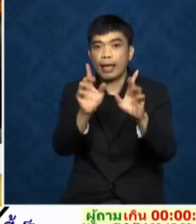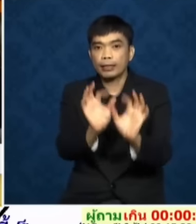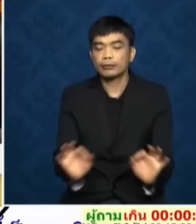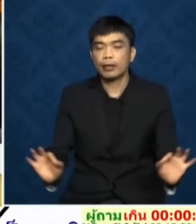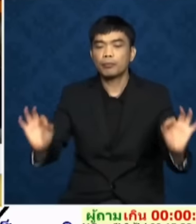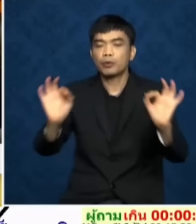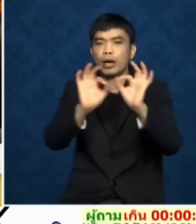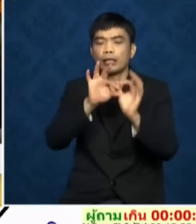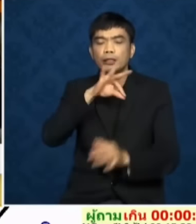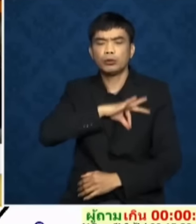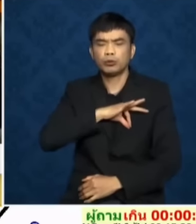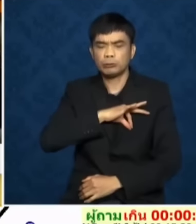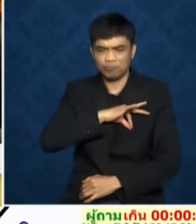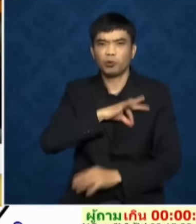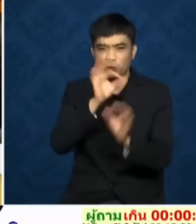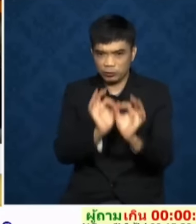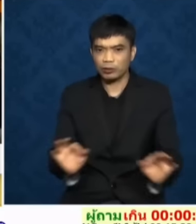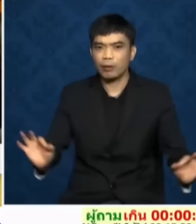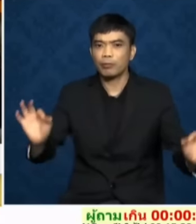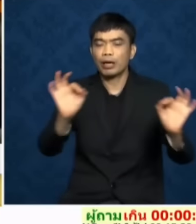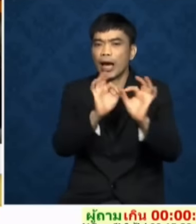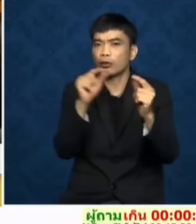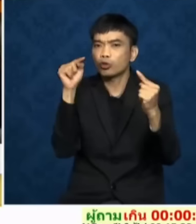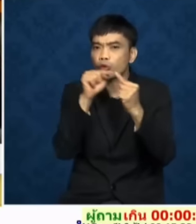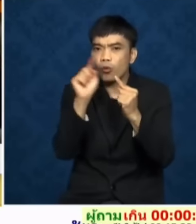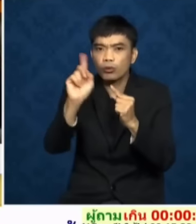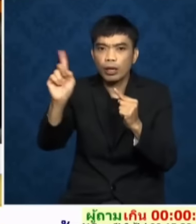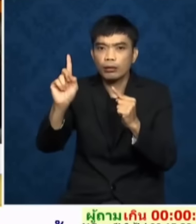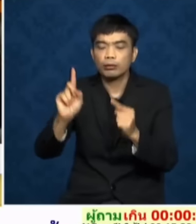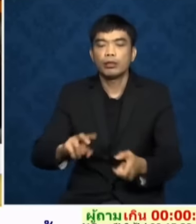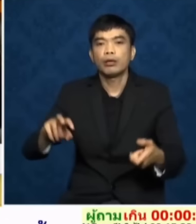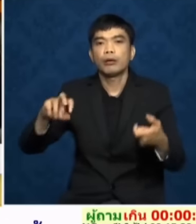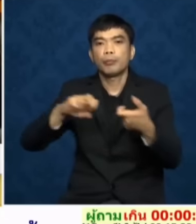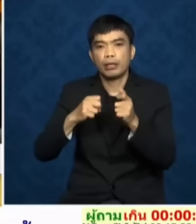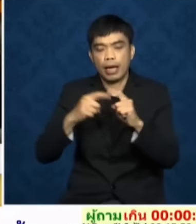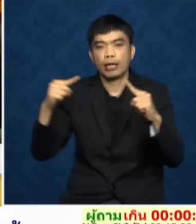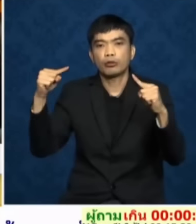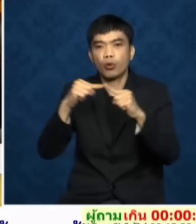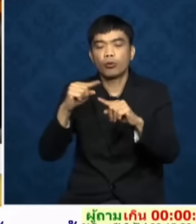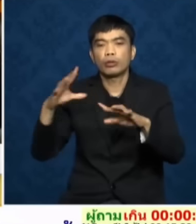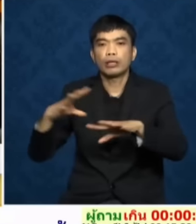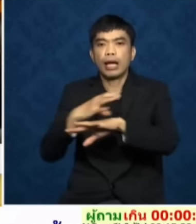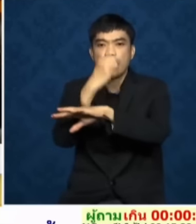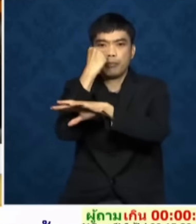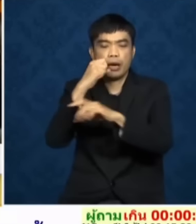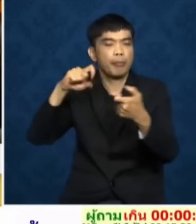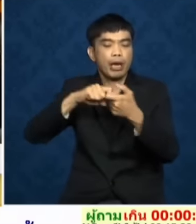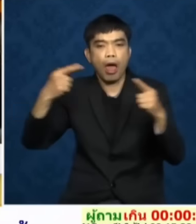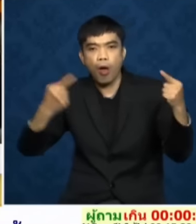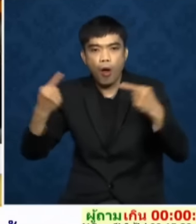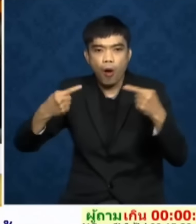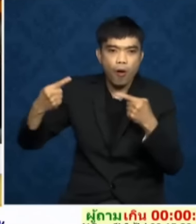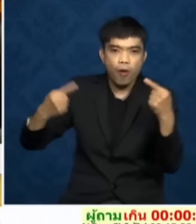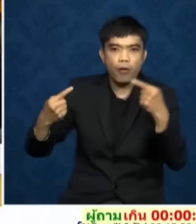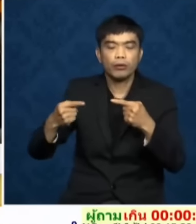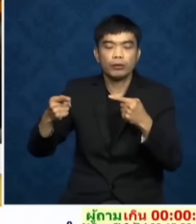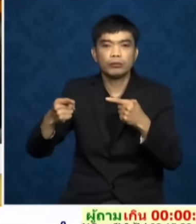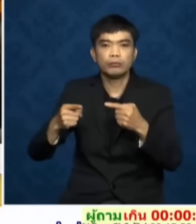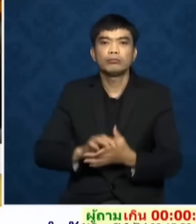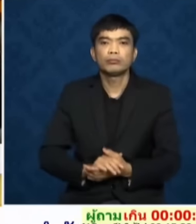เนี่ยมันก็มาจากประเด็นความขัดแย้งในเรื่องประเด็นทางการเมืองที่เราเกิดขึ้นเพราะนั้นสิ่ง